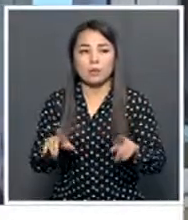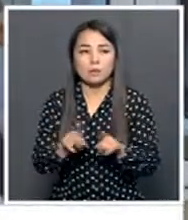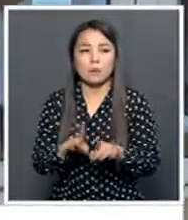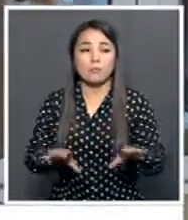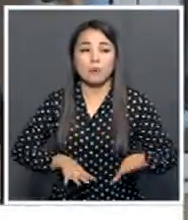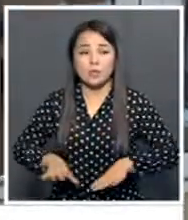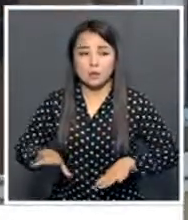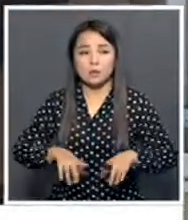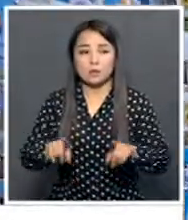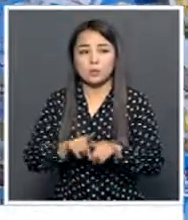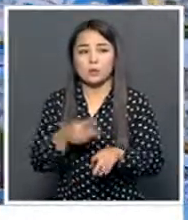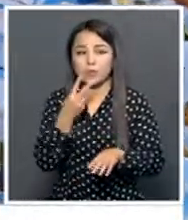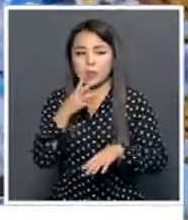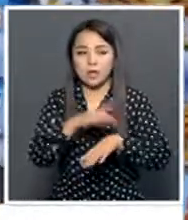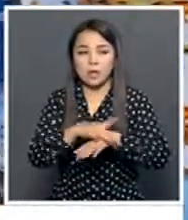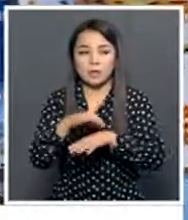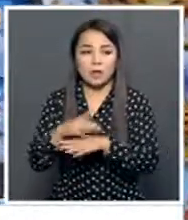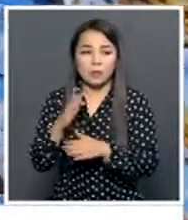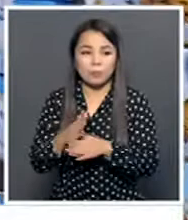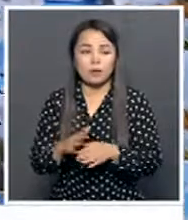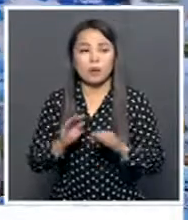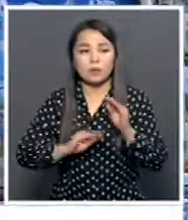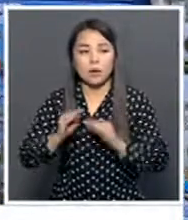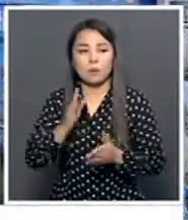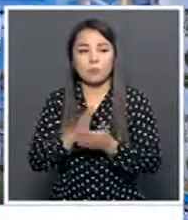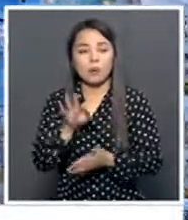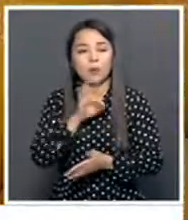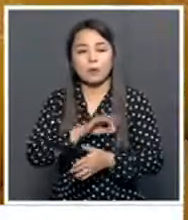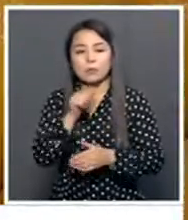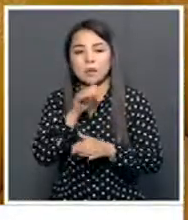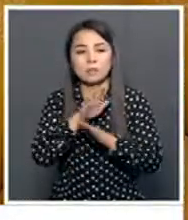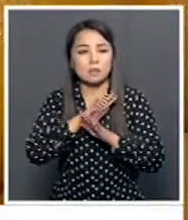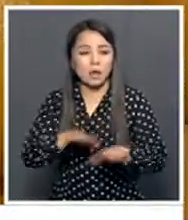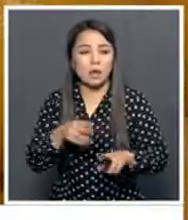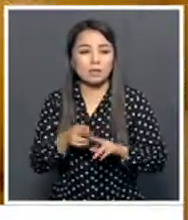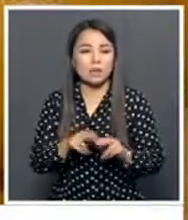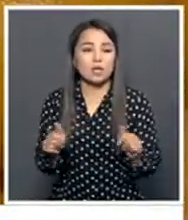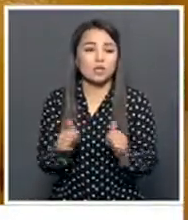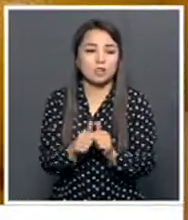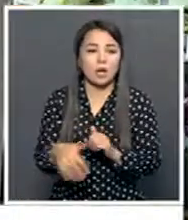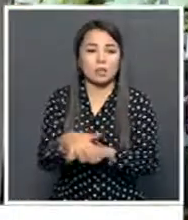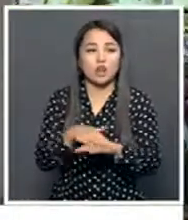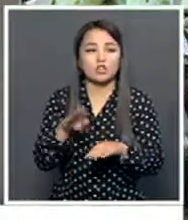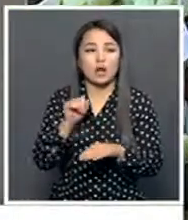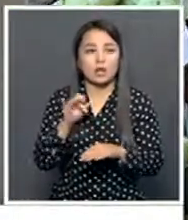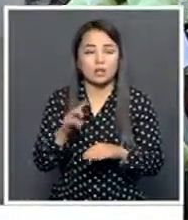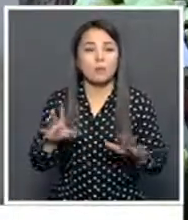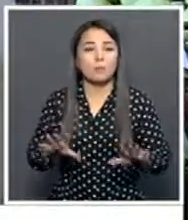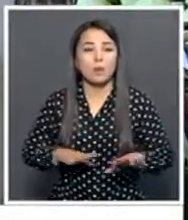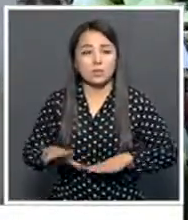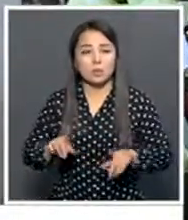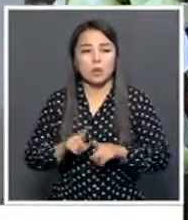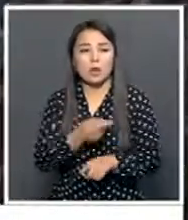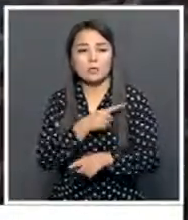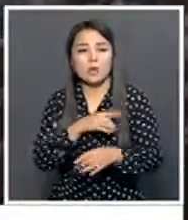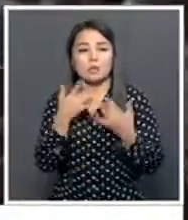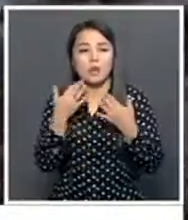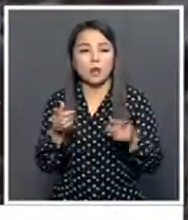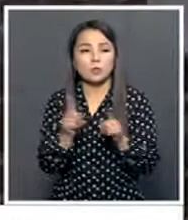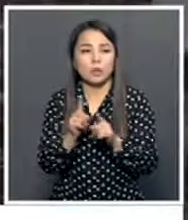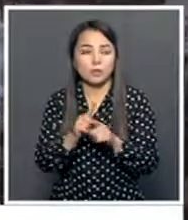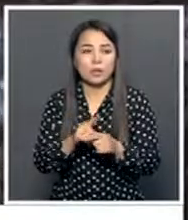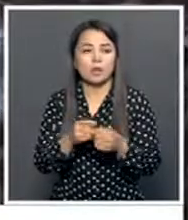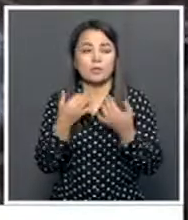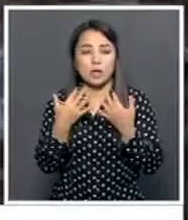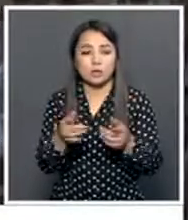базарында олай болмай шықты. Сатушыда құрал бар, бірақ қолданып көрмеген. Жақын маңдағы Шарын базарында бас дәрігердің талабын бұзған. Қаулыға